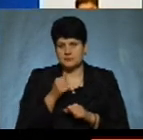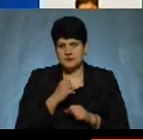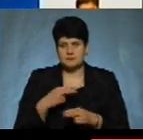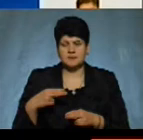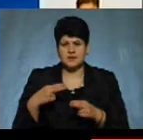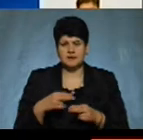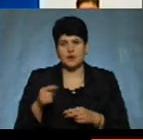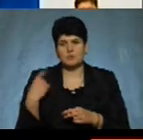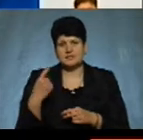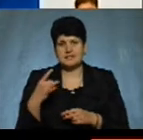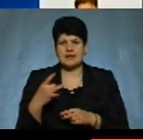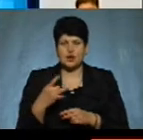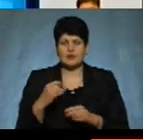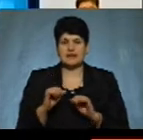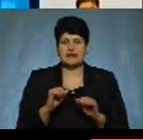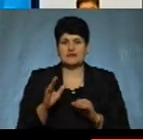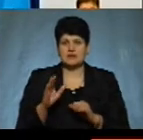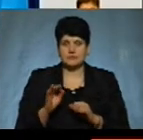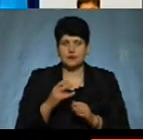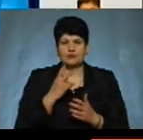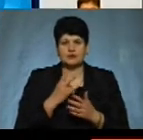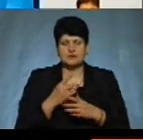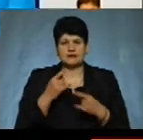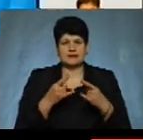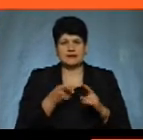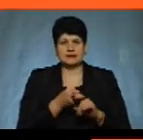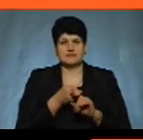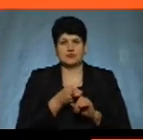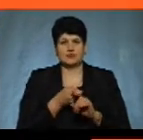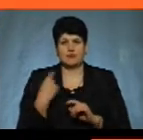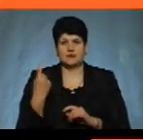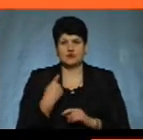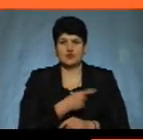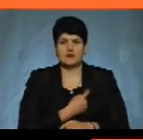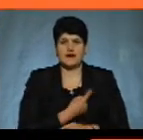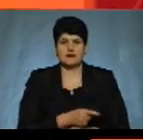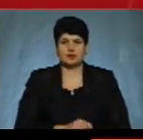районне керівництво. Продемонстрували телезв'язок з обласною лікарнею.